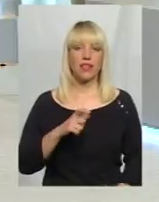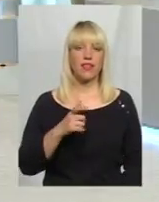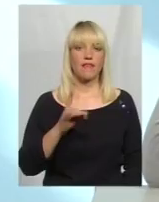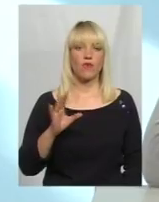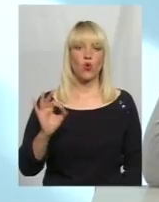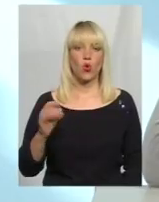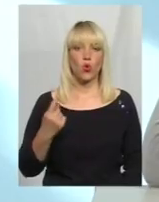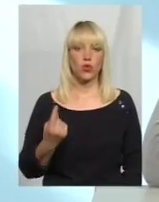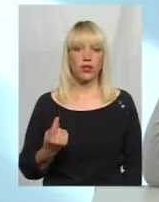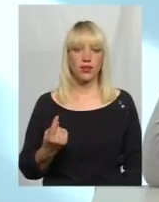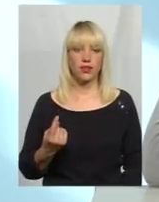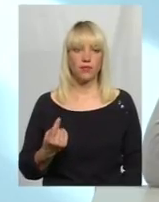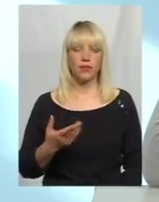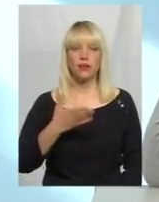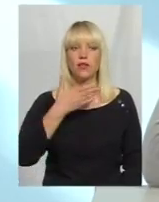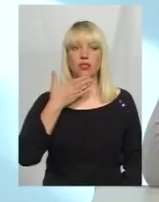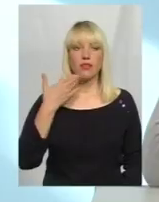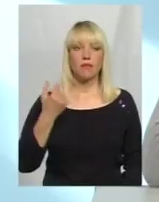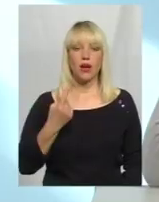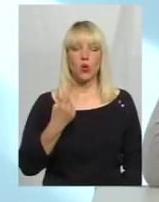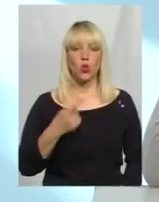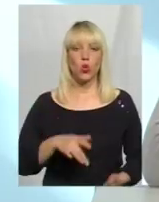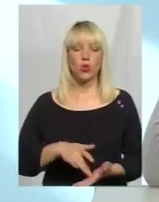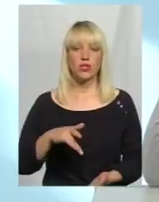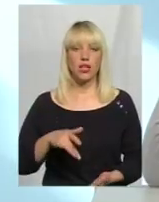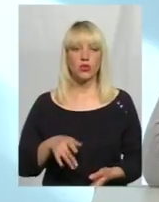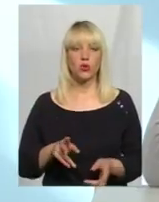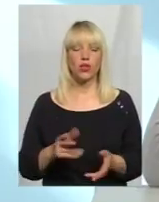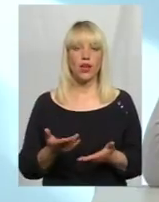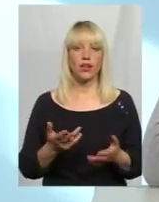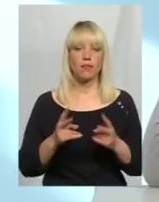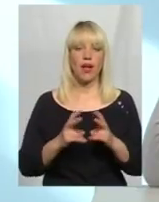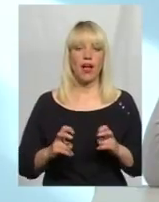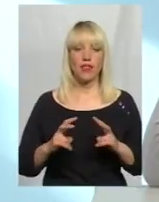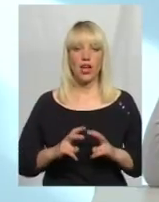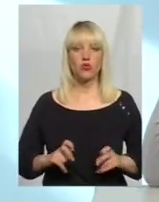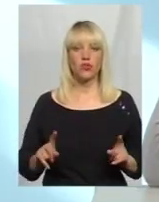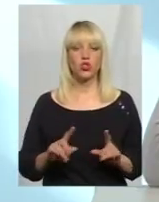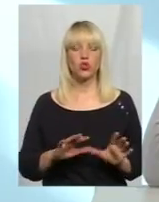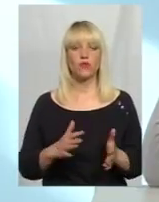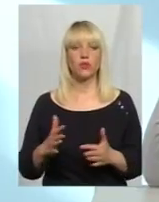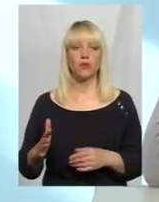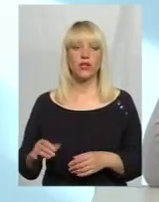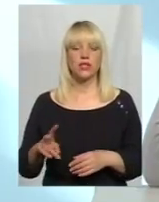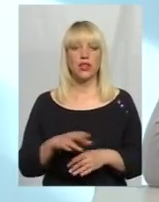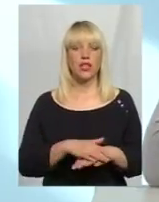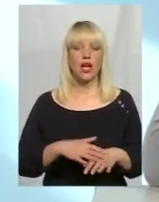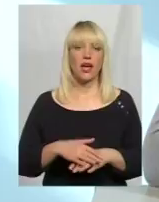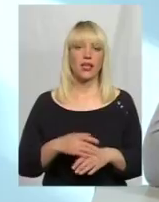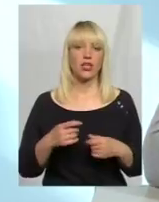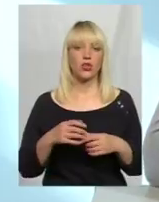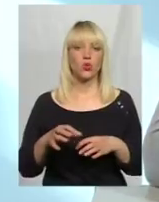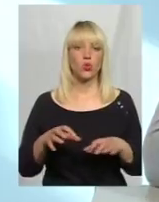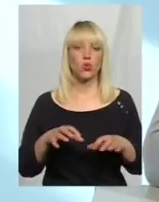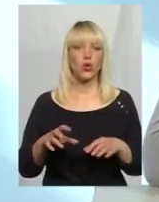виробників. Немає одного центру, котрий аналізував би те, що відбувається на ринку, котрий щось